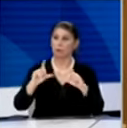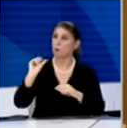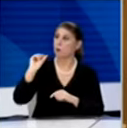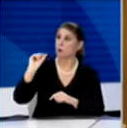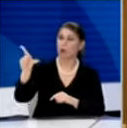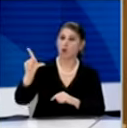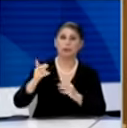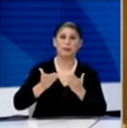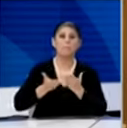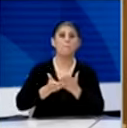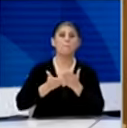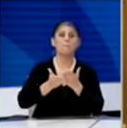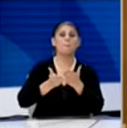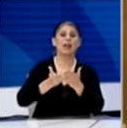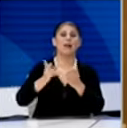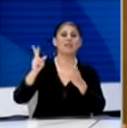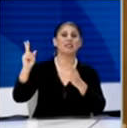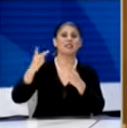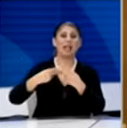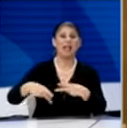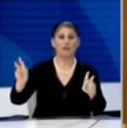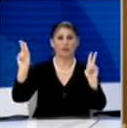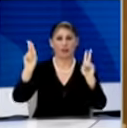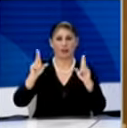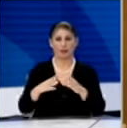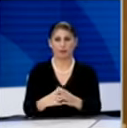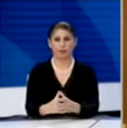της πλεύσης ελευθερίας,